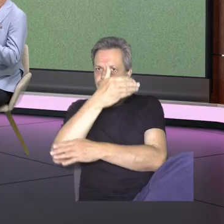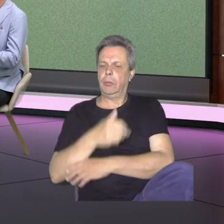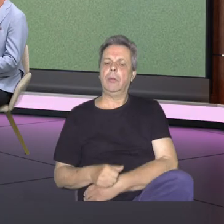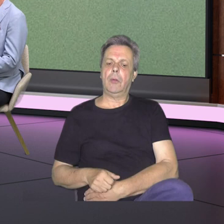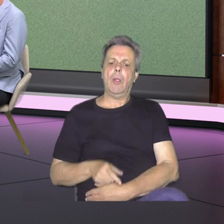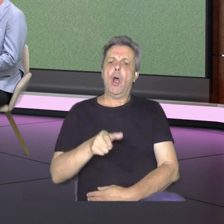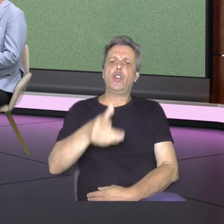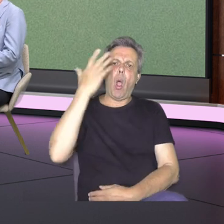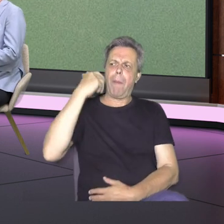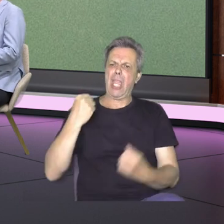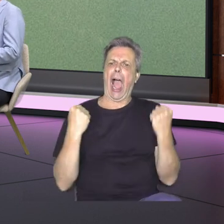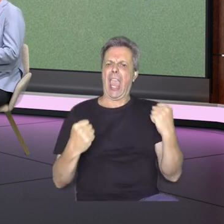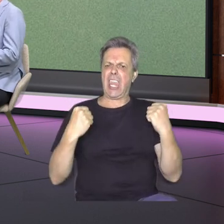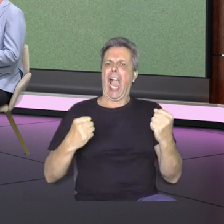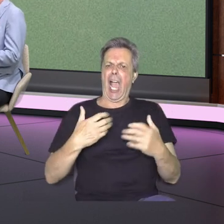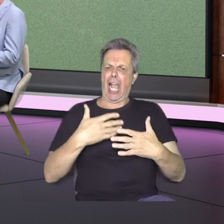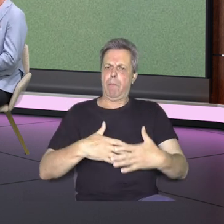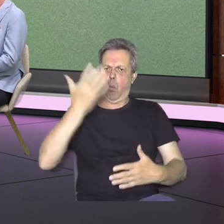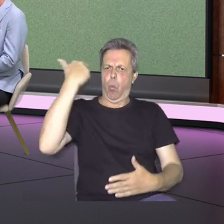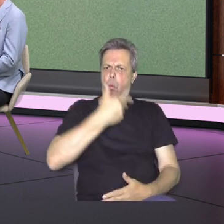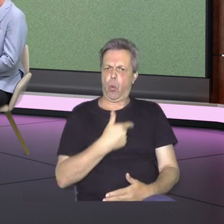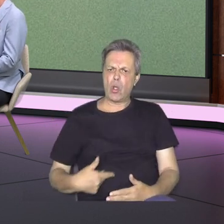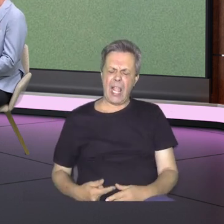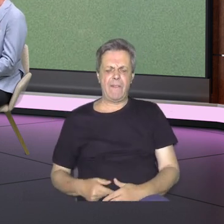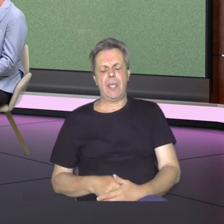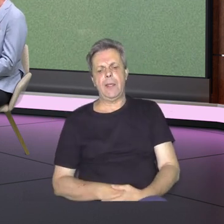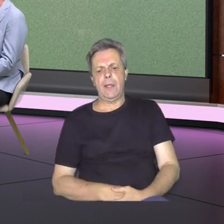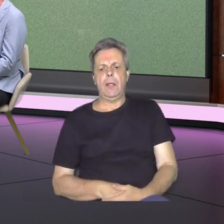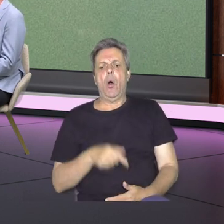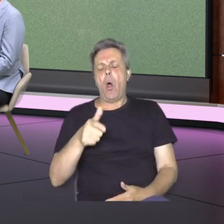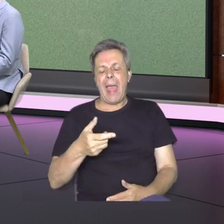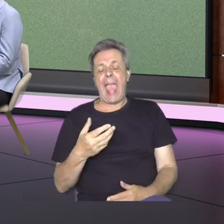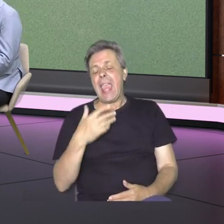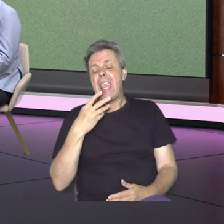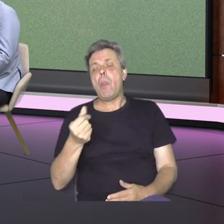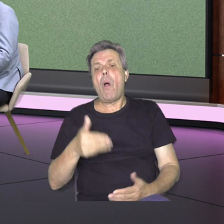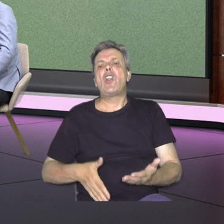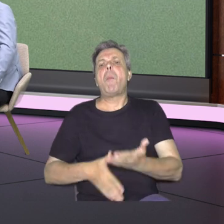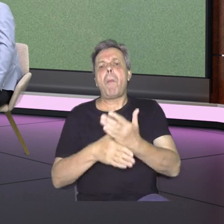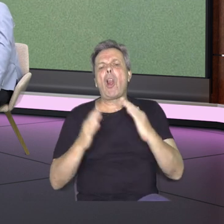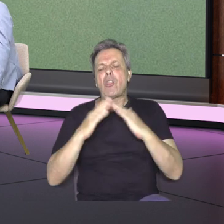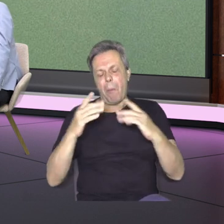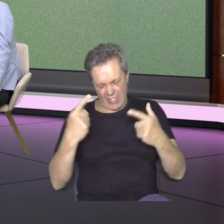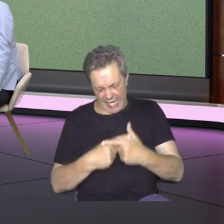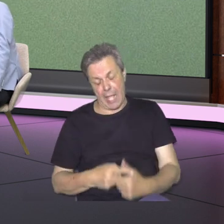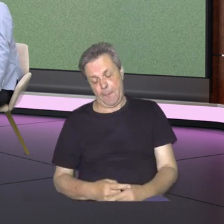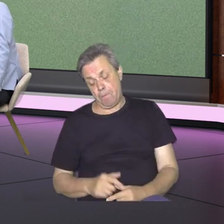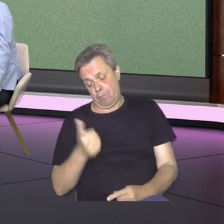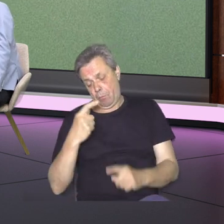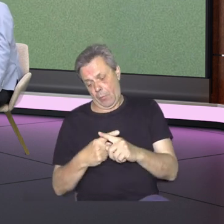nevjerojatno jaka tvrtka, da, izvoznička, da. Koja je i novčano potpomogla i Domovinski rat. Je. I sad